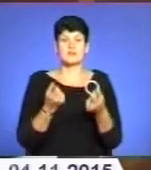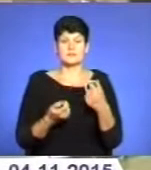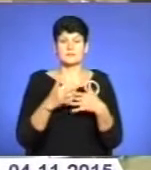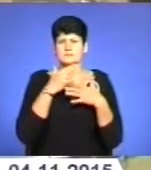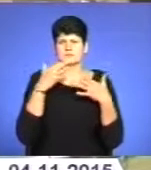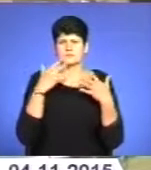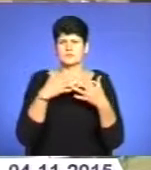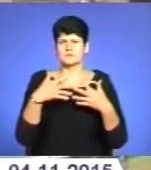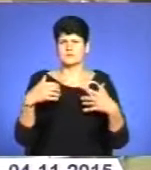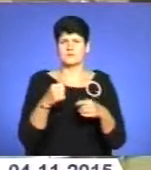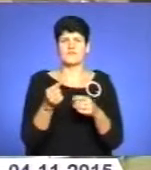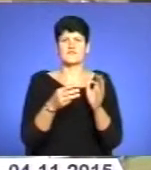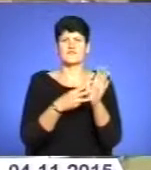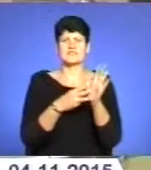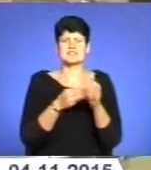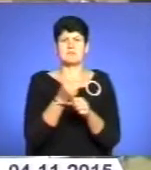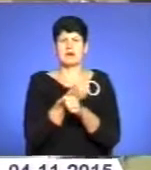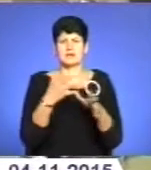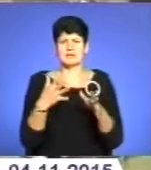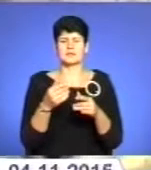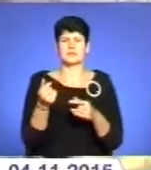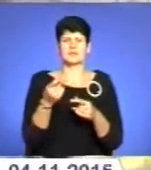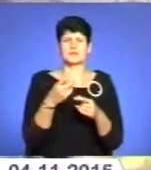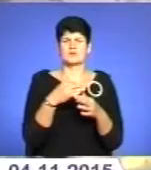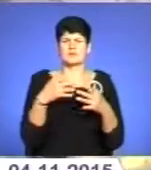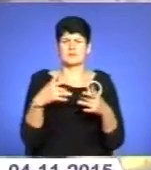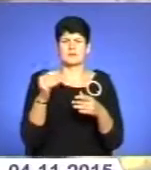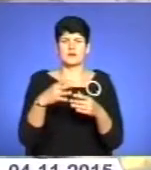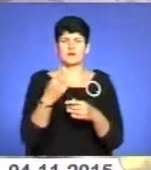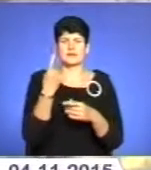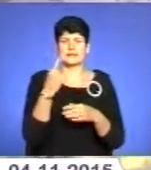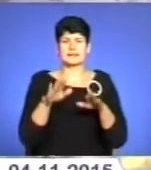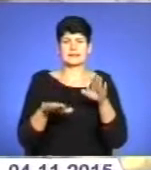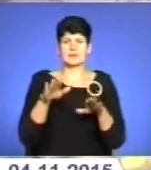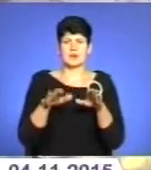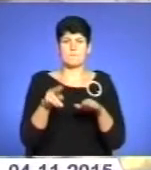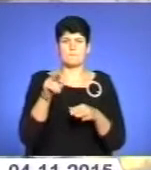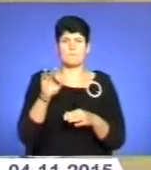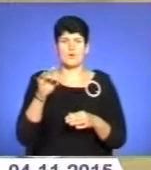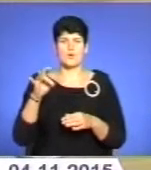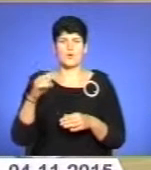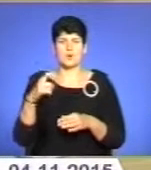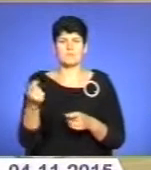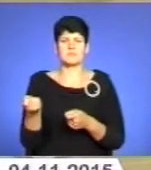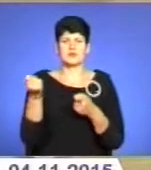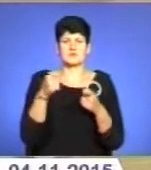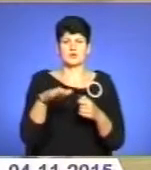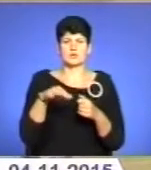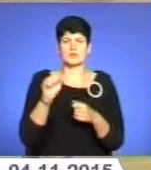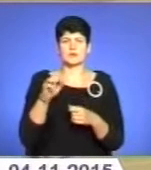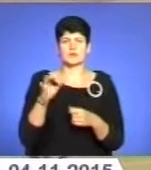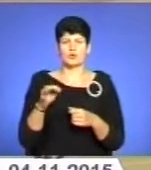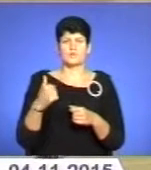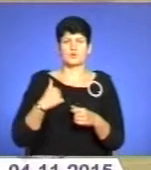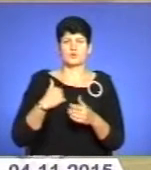зброї. 8 гранат, 1,5 сотні різнокаліберних набоїв та кілограм артилерійського пороху привіз із собою із зони АТО